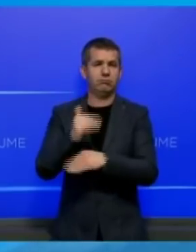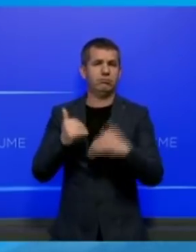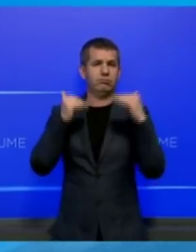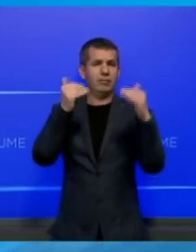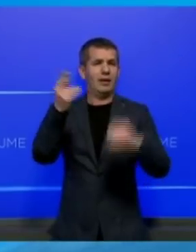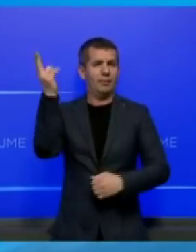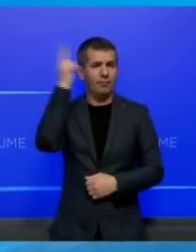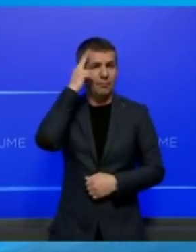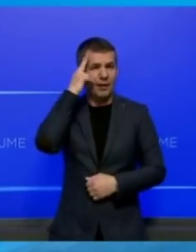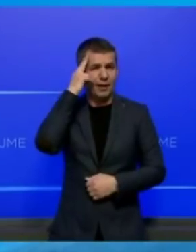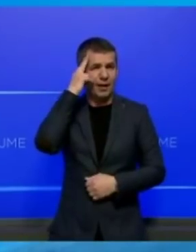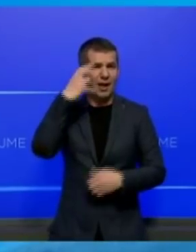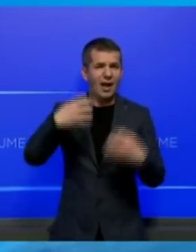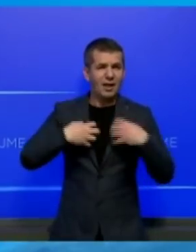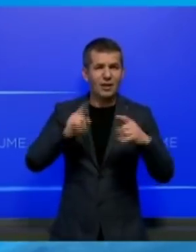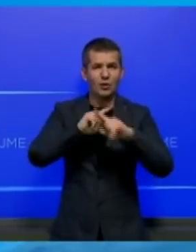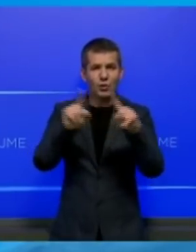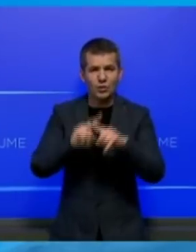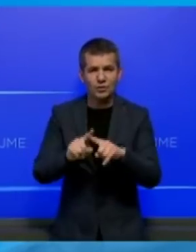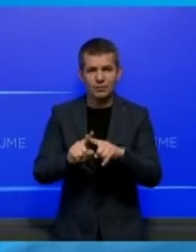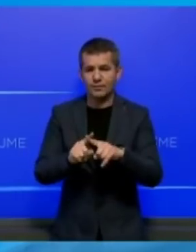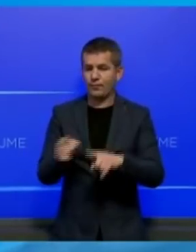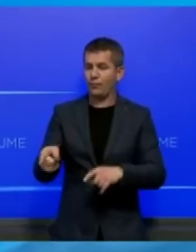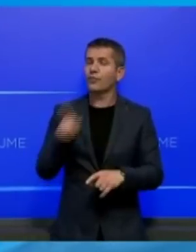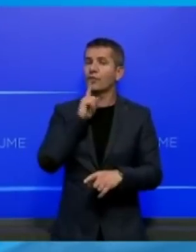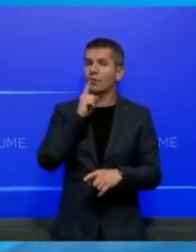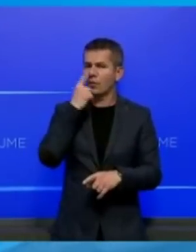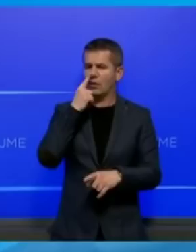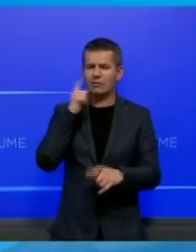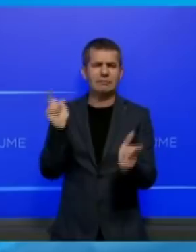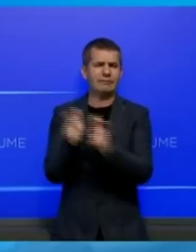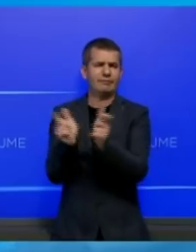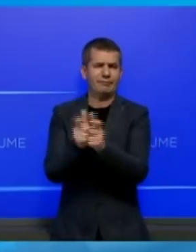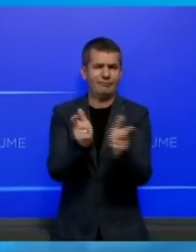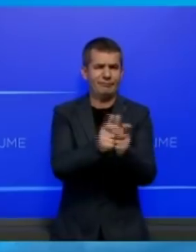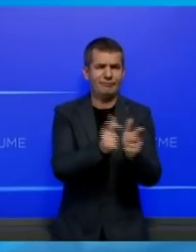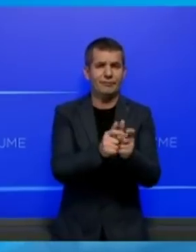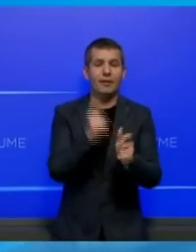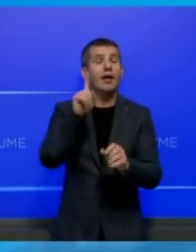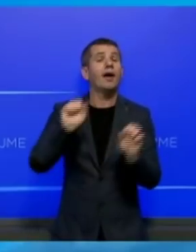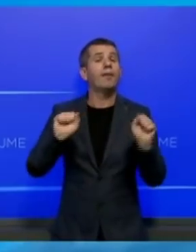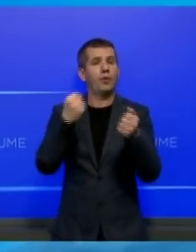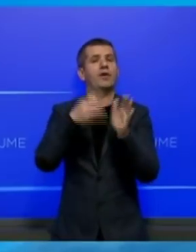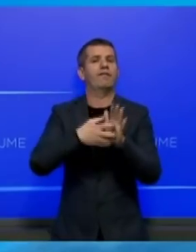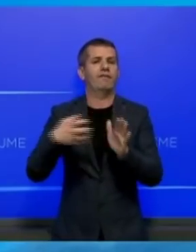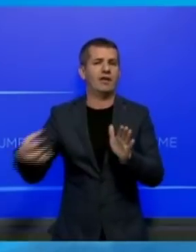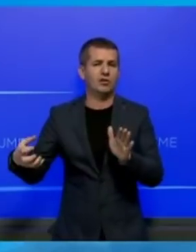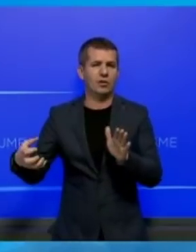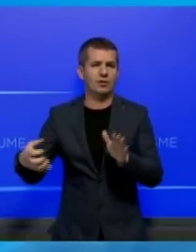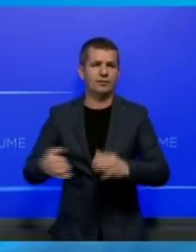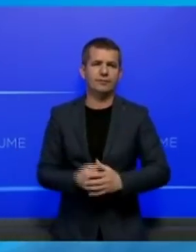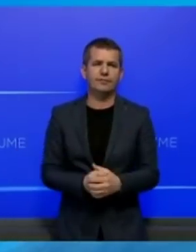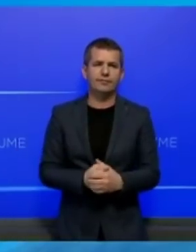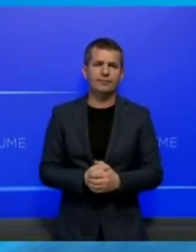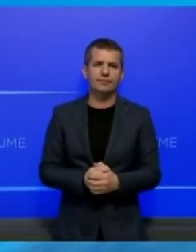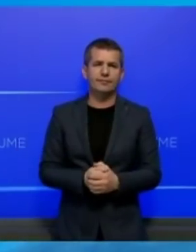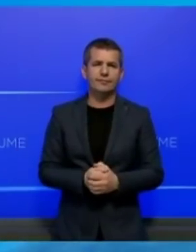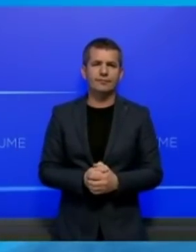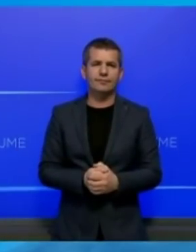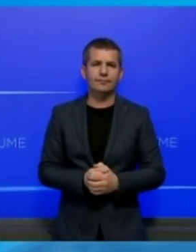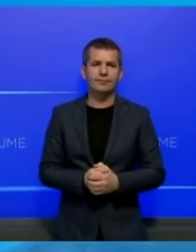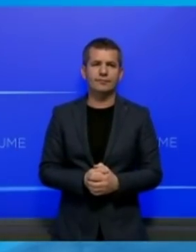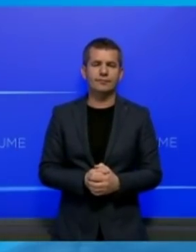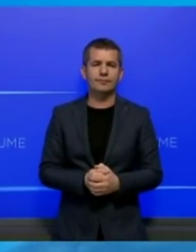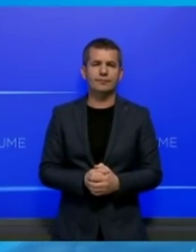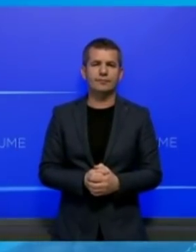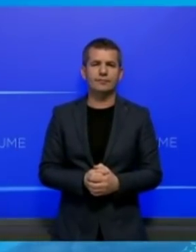publike. Dhjetra njerëz janë arrestuar nga autoritetet ruse, megjithatë protestat në shumë vende po vazhdojnë.